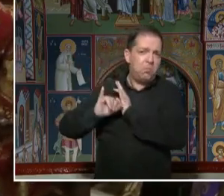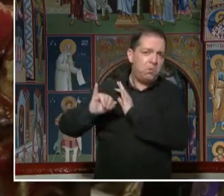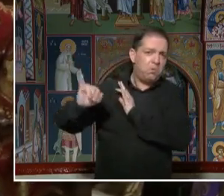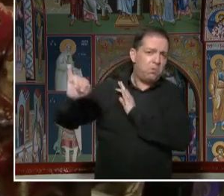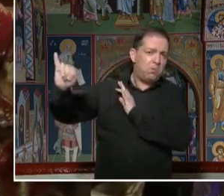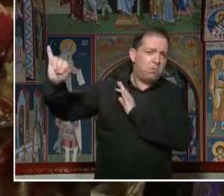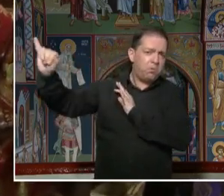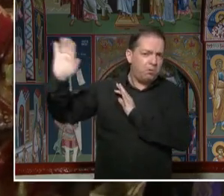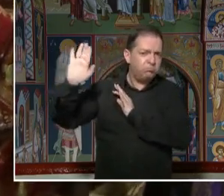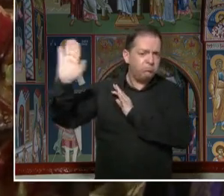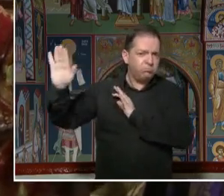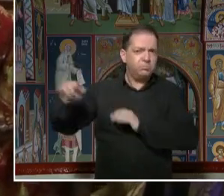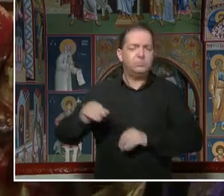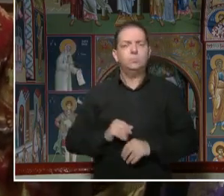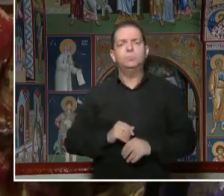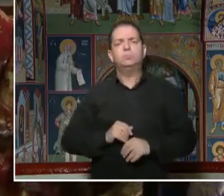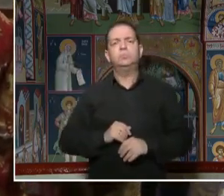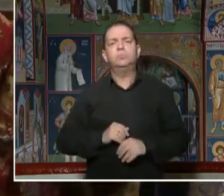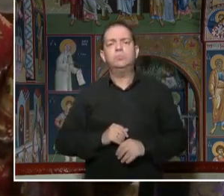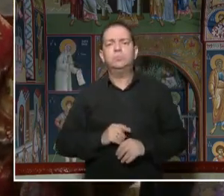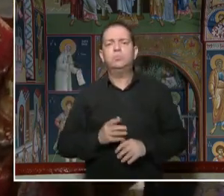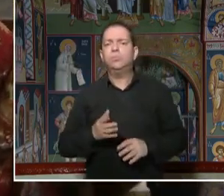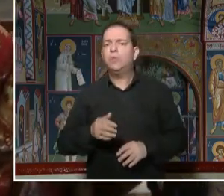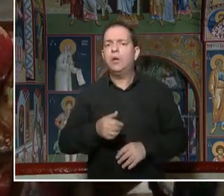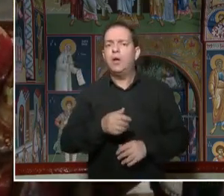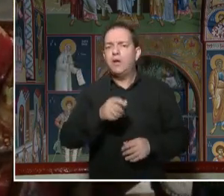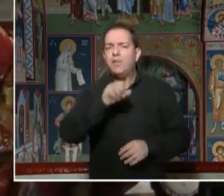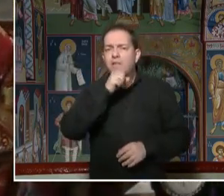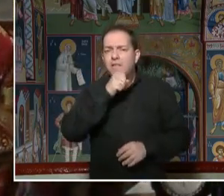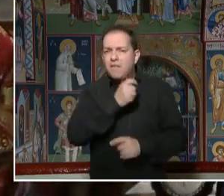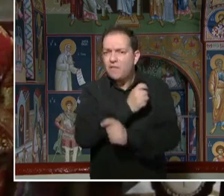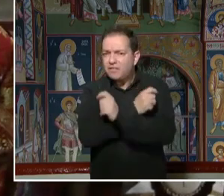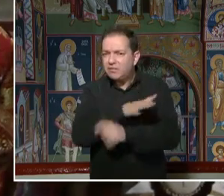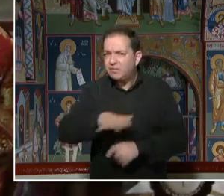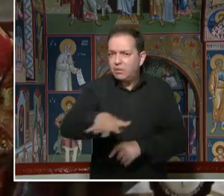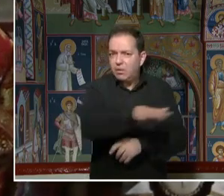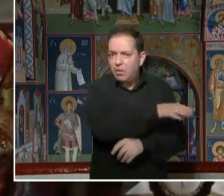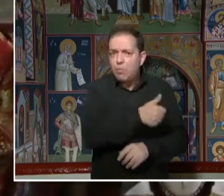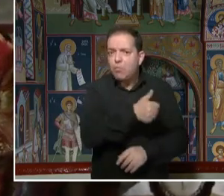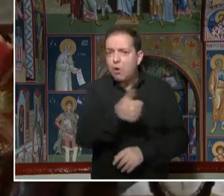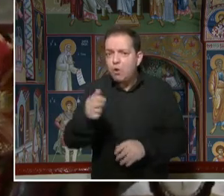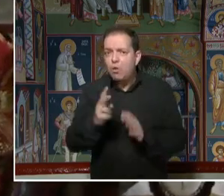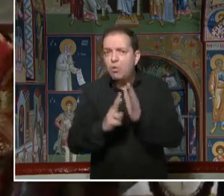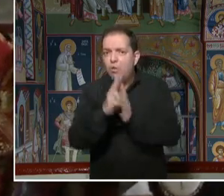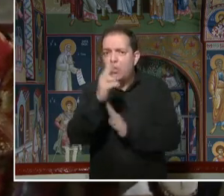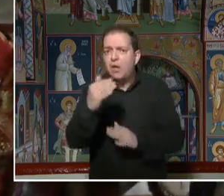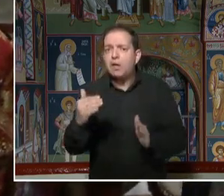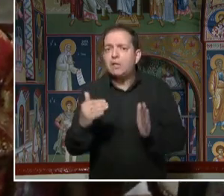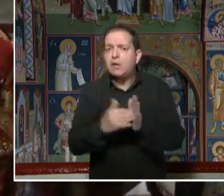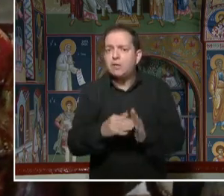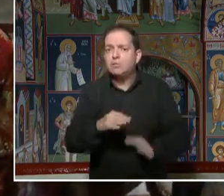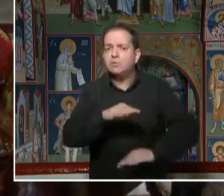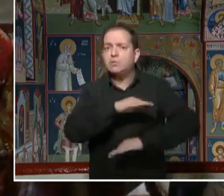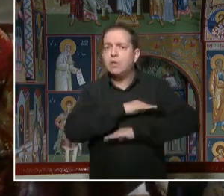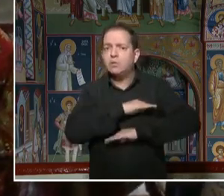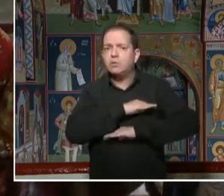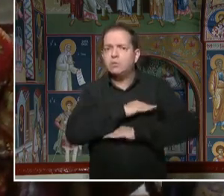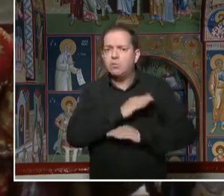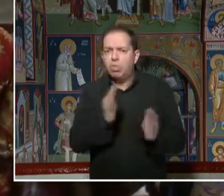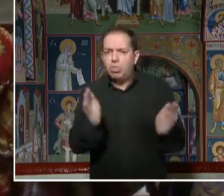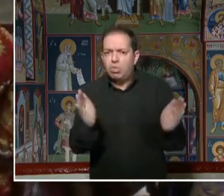πολεμώντας. Άφησε μόνο 12.000 στην Κωνσταντινούπολη,